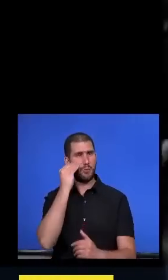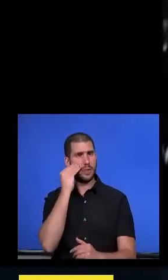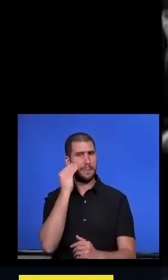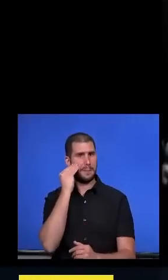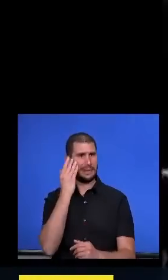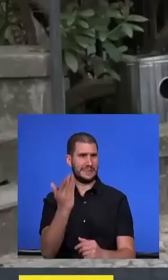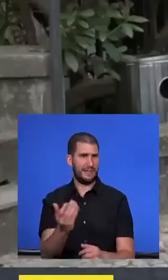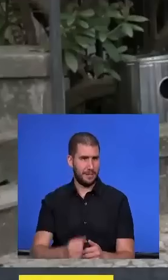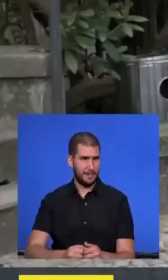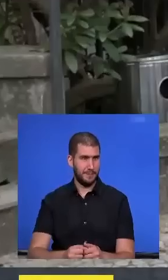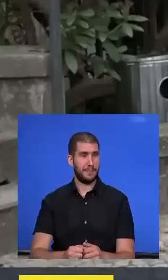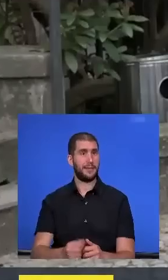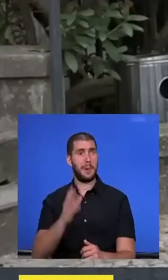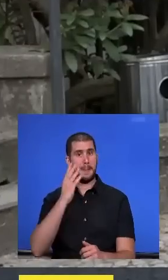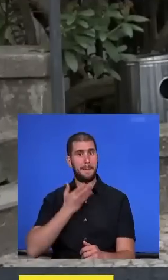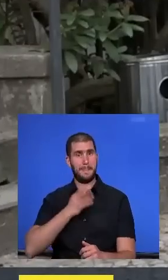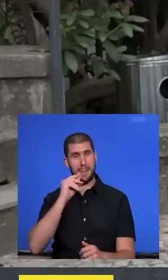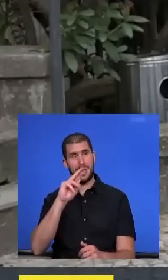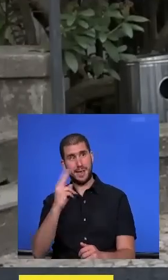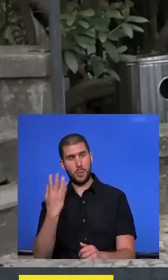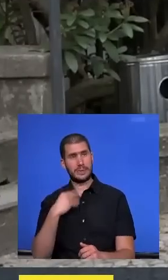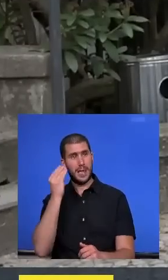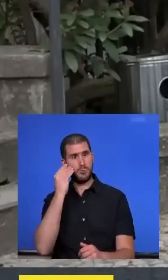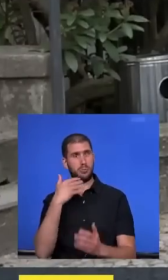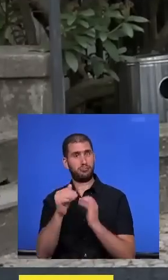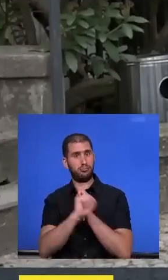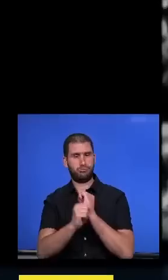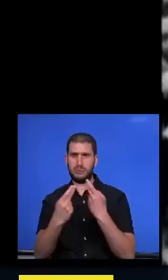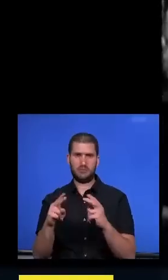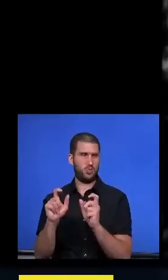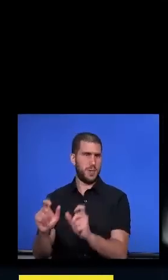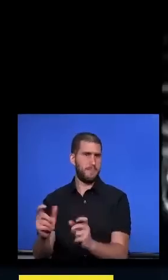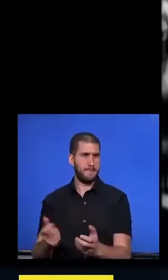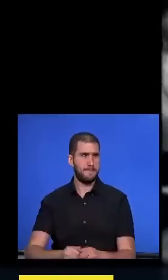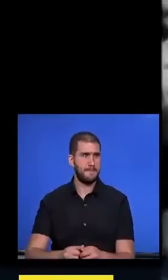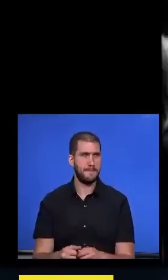הספר. ובן אחר שרוצה להמשיך בלימודים גבוהים לא יכול לעשות את זה.